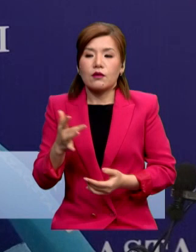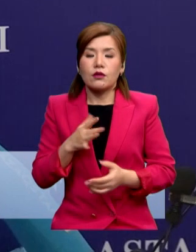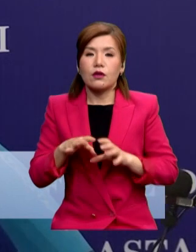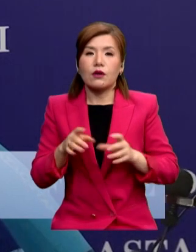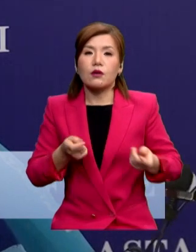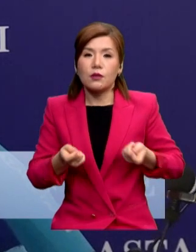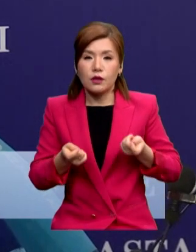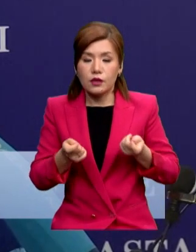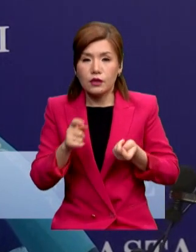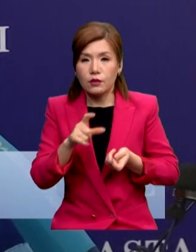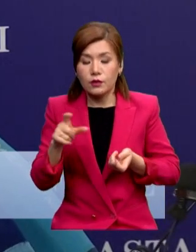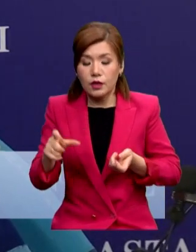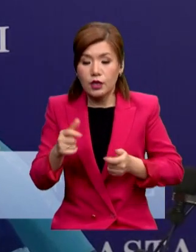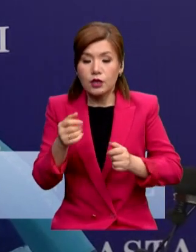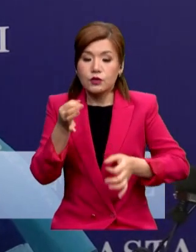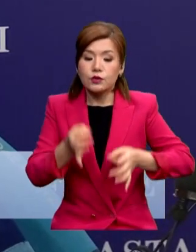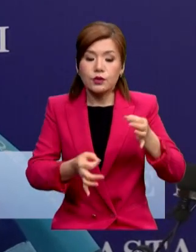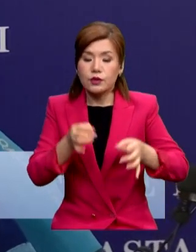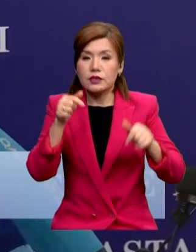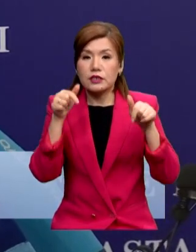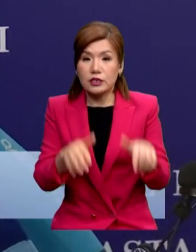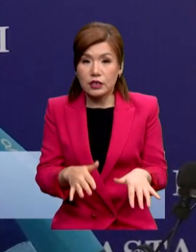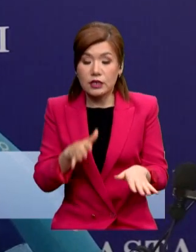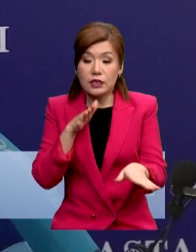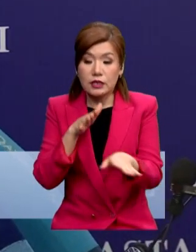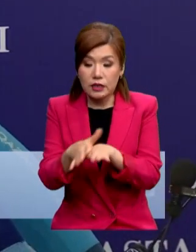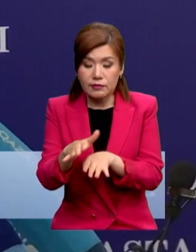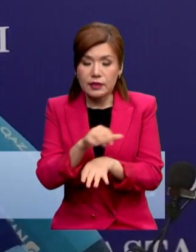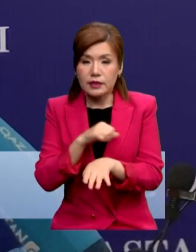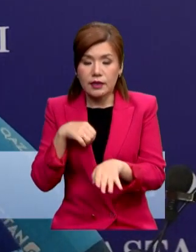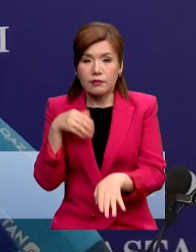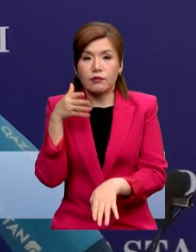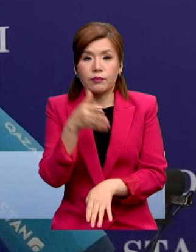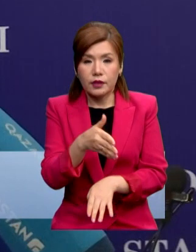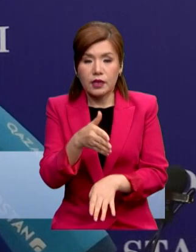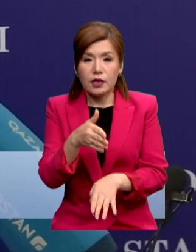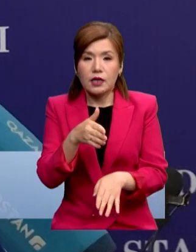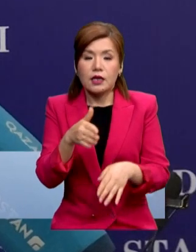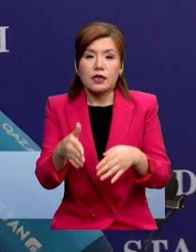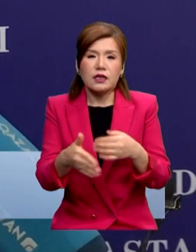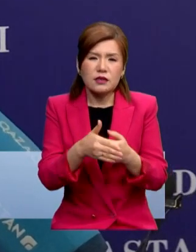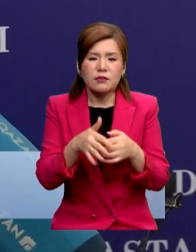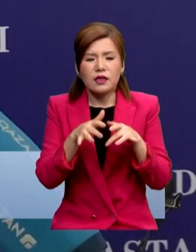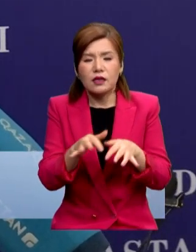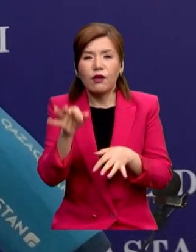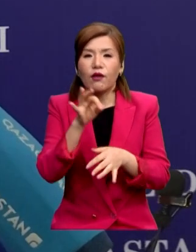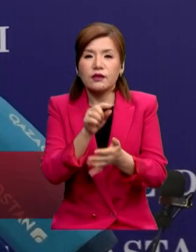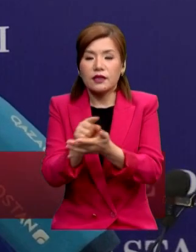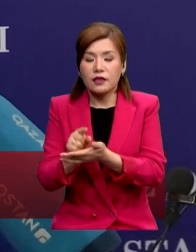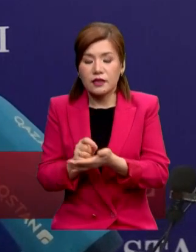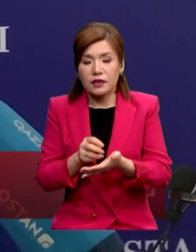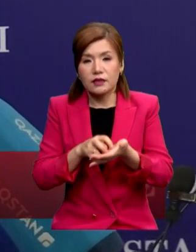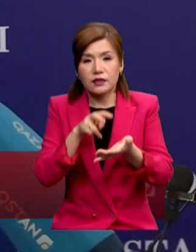әкімшілікке соттың шешімін орындауды өз еріктерімен шара қолданатын орындайтын туралы міндеттеме